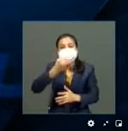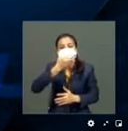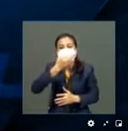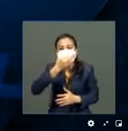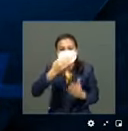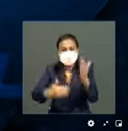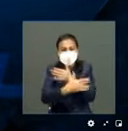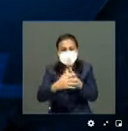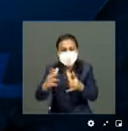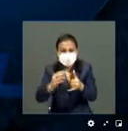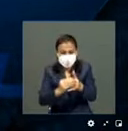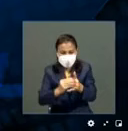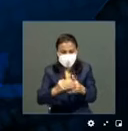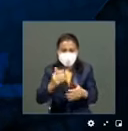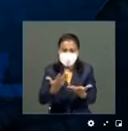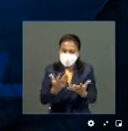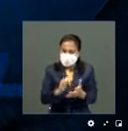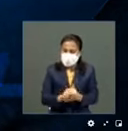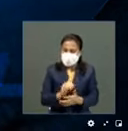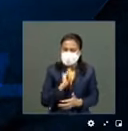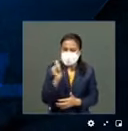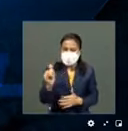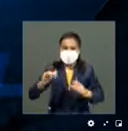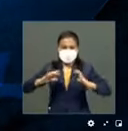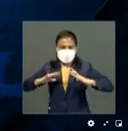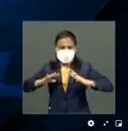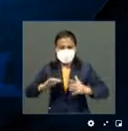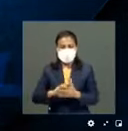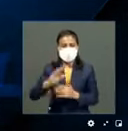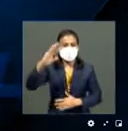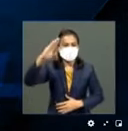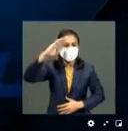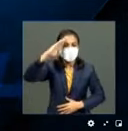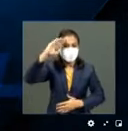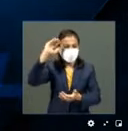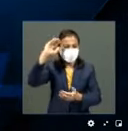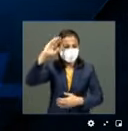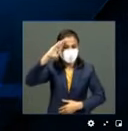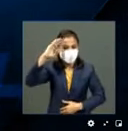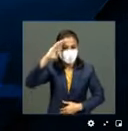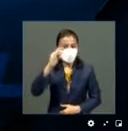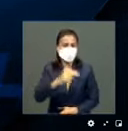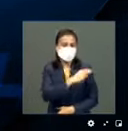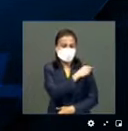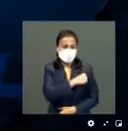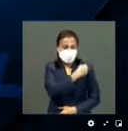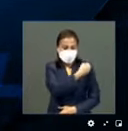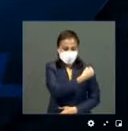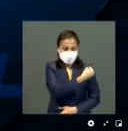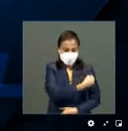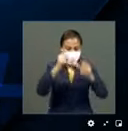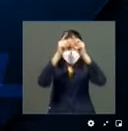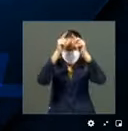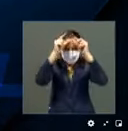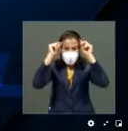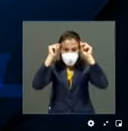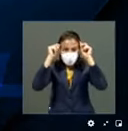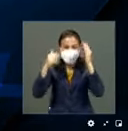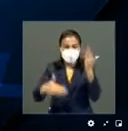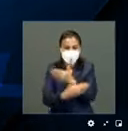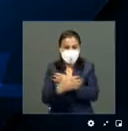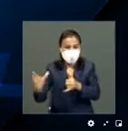งเป็นบุคคลสาธารณะนะคะไม่ว่าจะเป็นตำรวจบุคลากรทางการแพทย์รวมทั้งแพทย์พยาบาลเนี่ยนะคะหรือแ